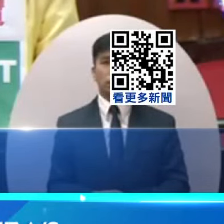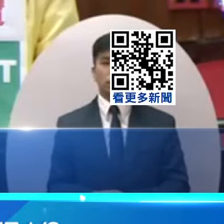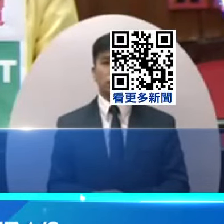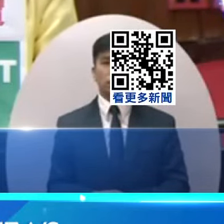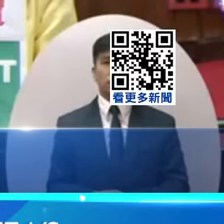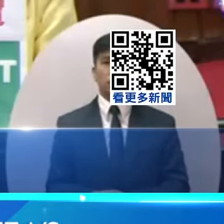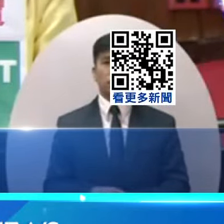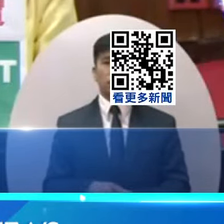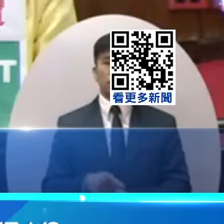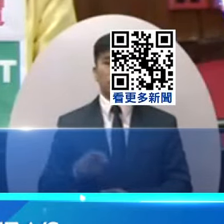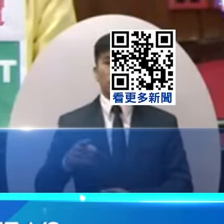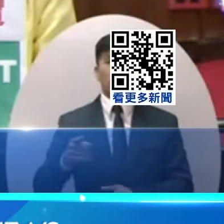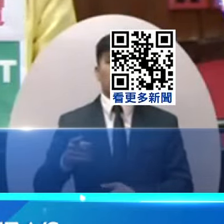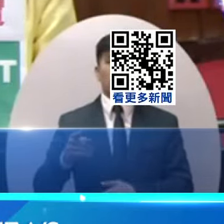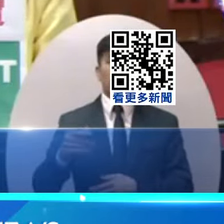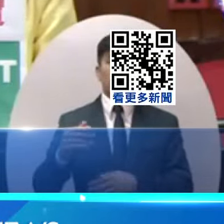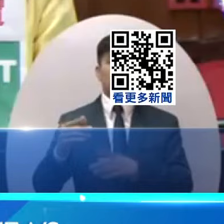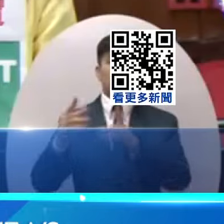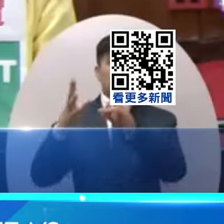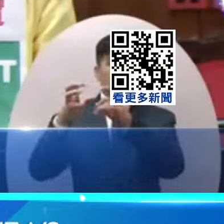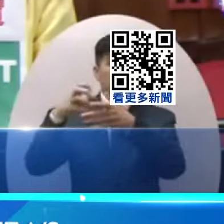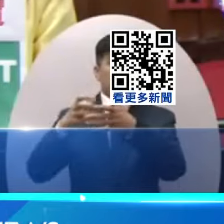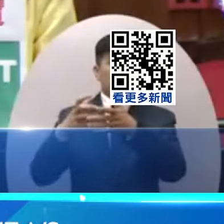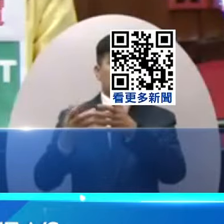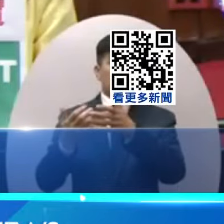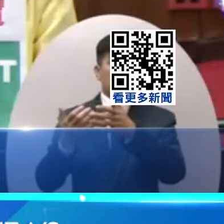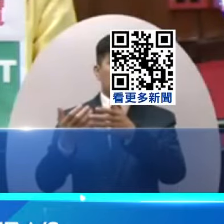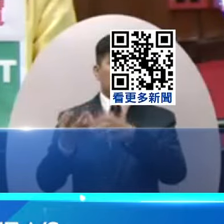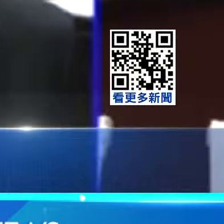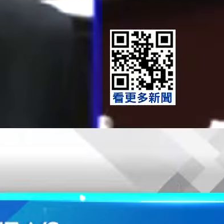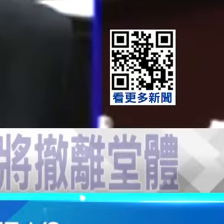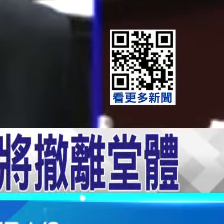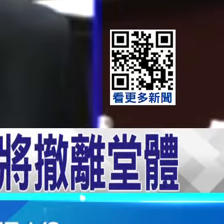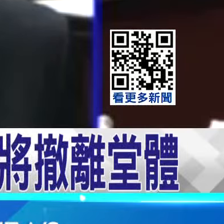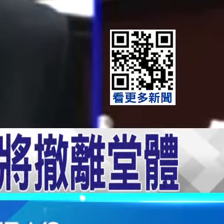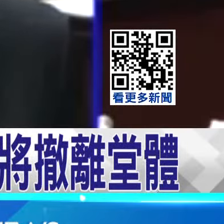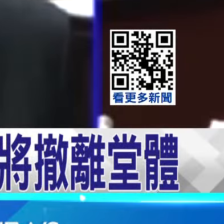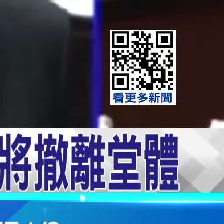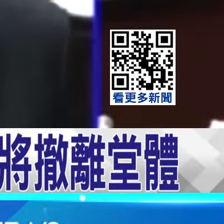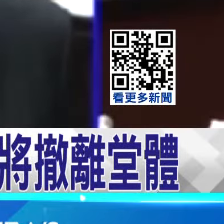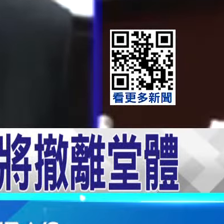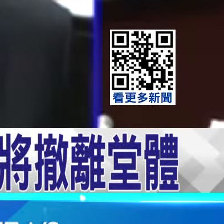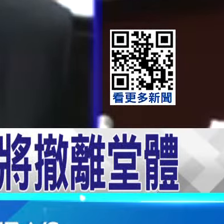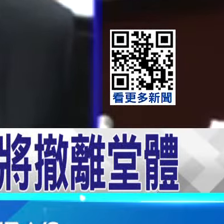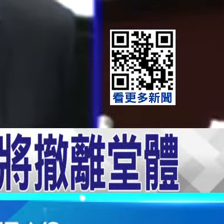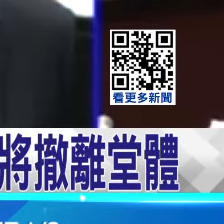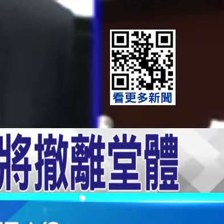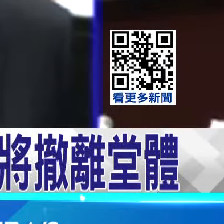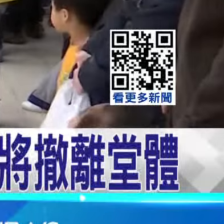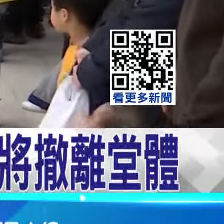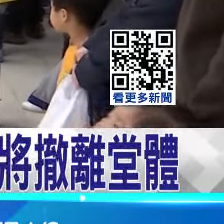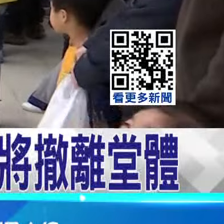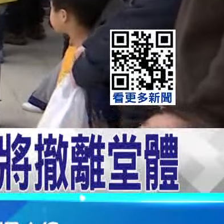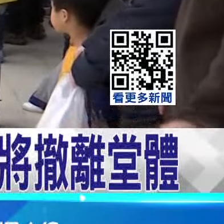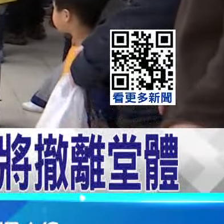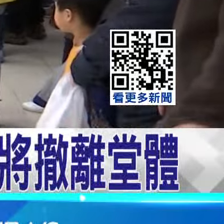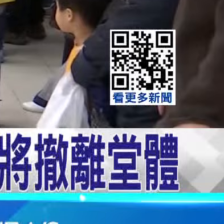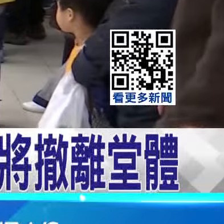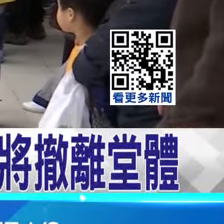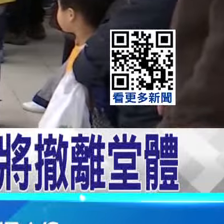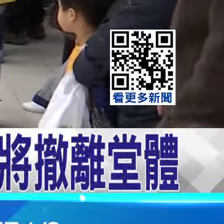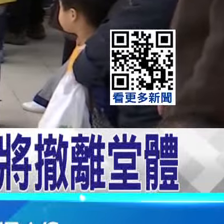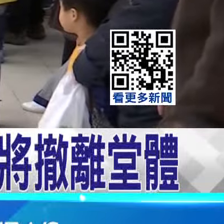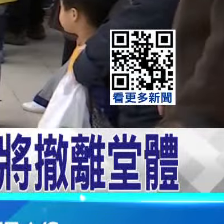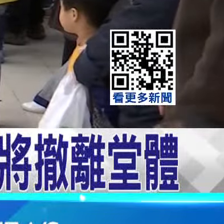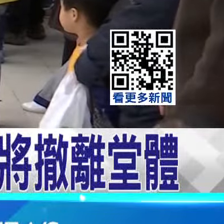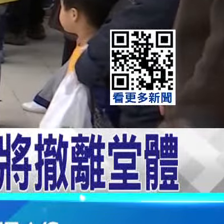堂离开堂体， 自由广场上面来进行操演。 顾立雄表示，三军一队撤离堂体仪式已和文化部协